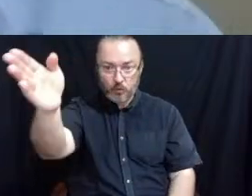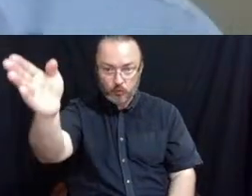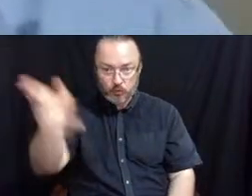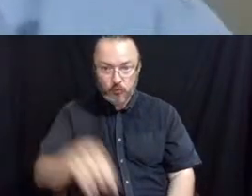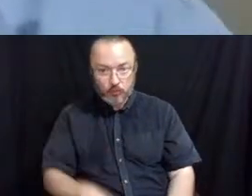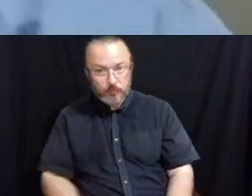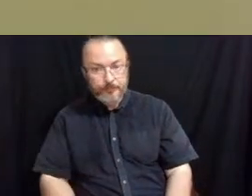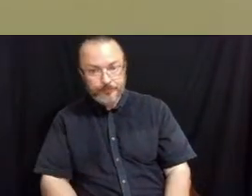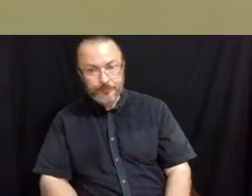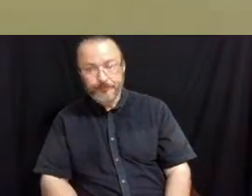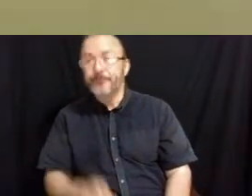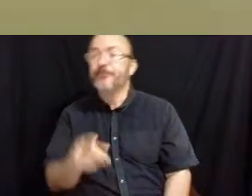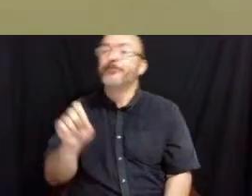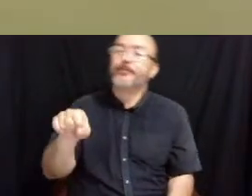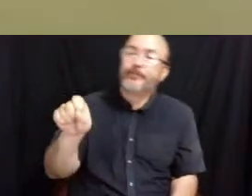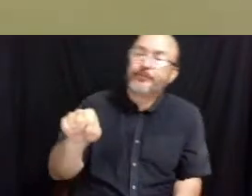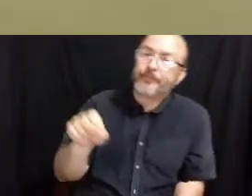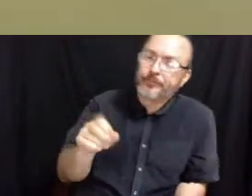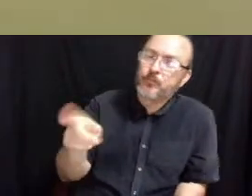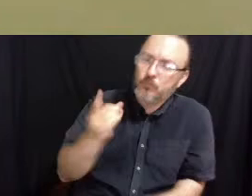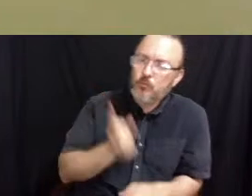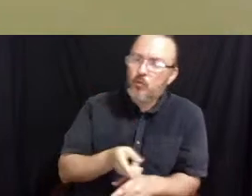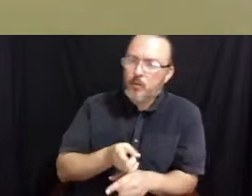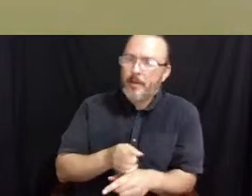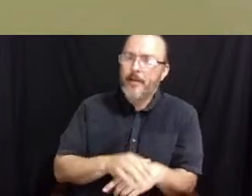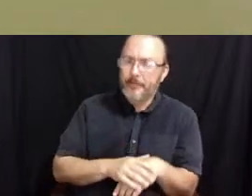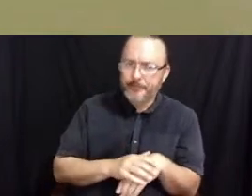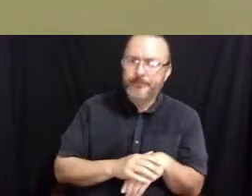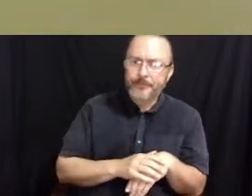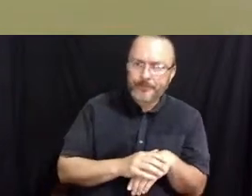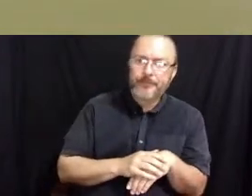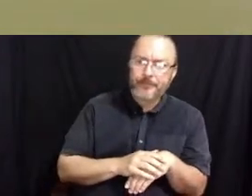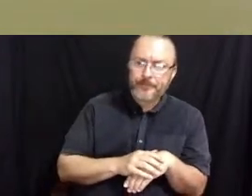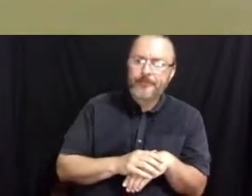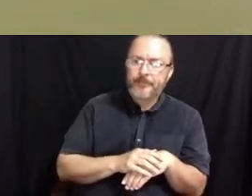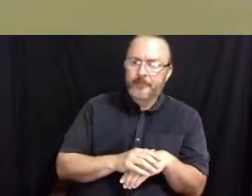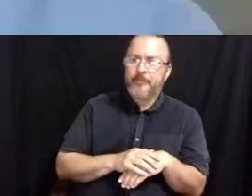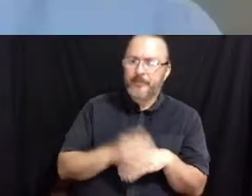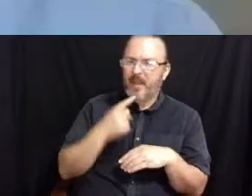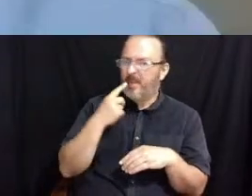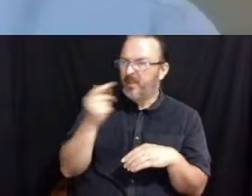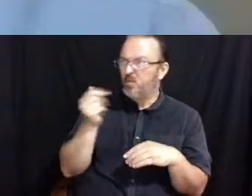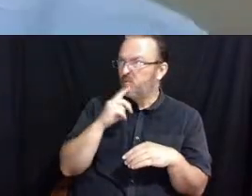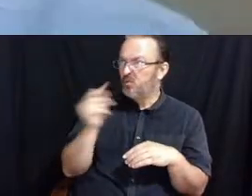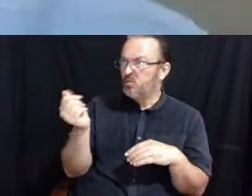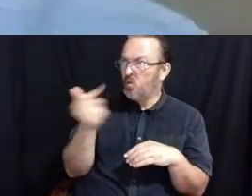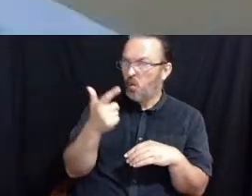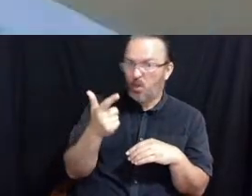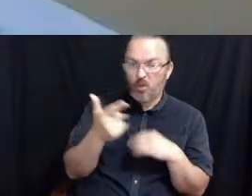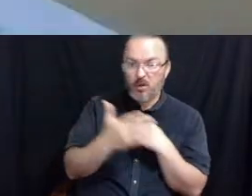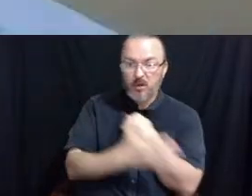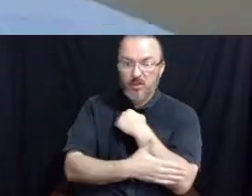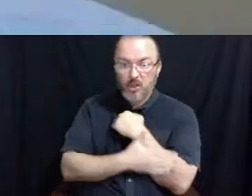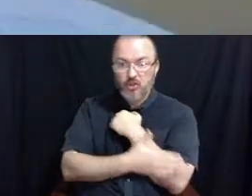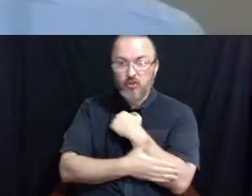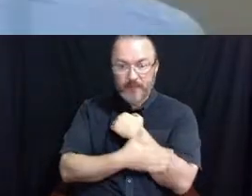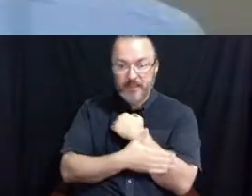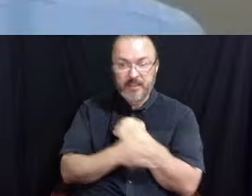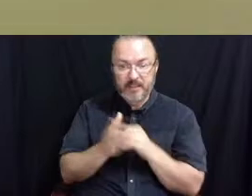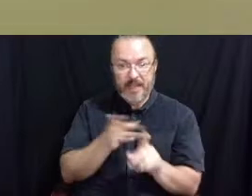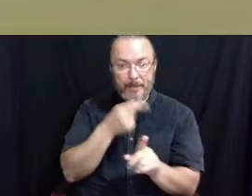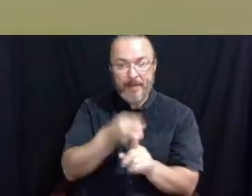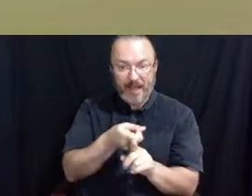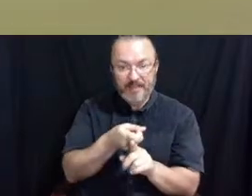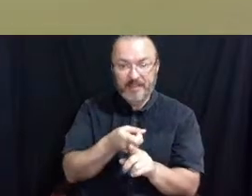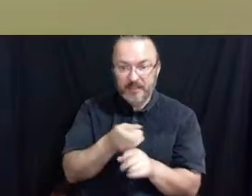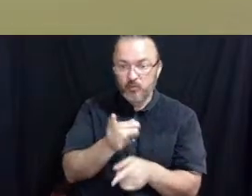l'avenir, après la pandémie. Oui. Vous avez raison, Mark. En fait, cette situation s'est retrouvée dans tous